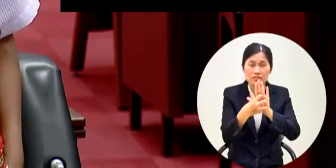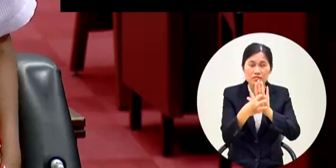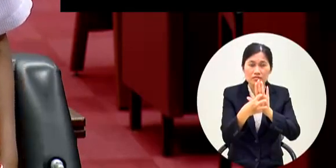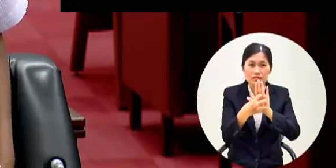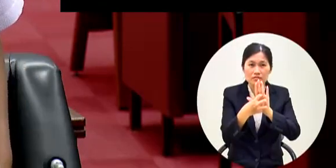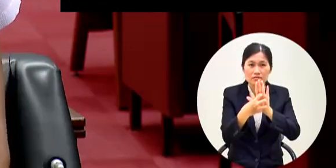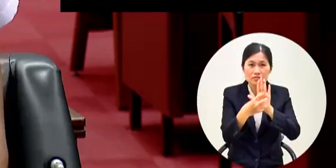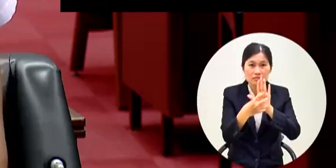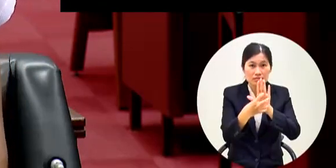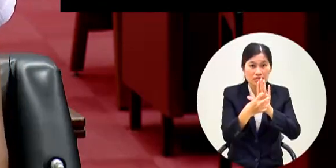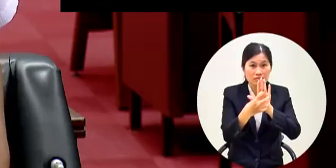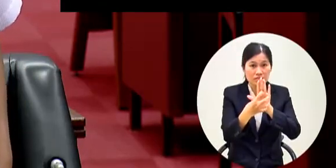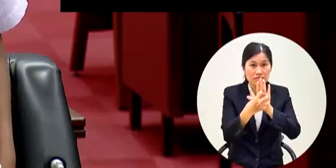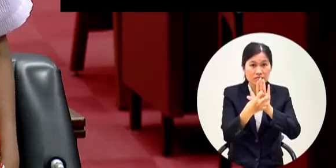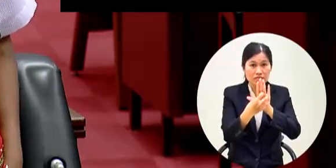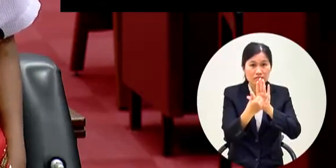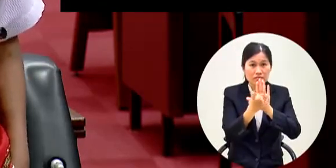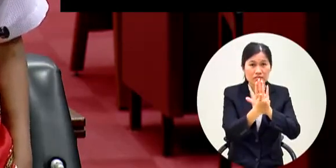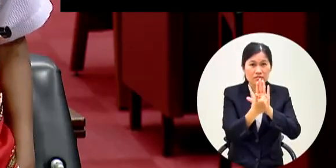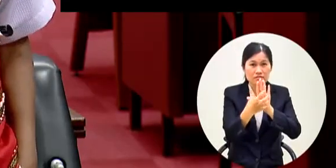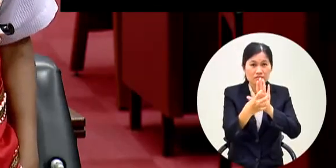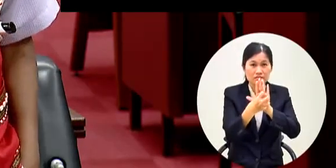图案里面的左下角